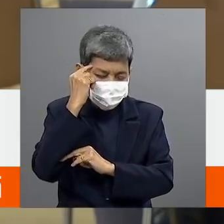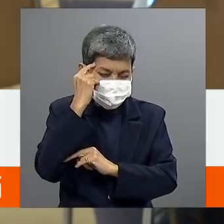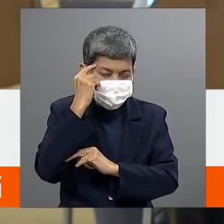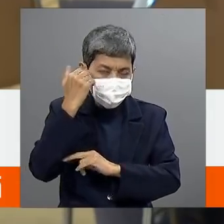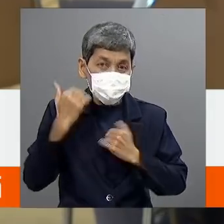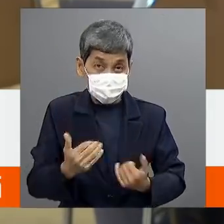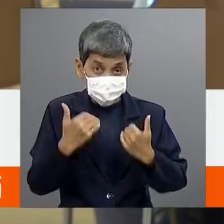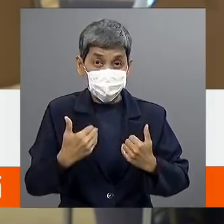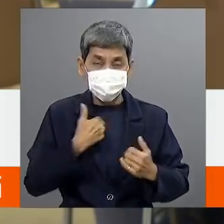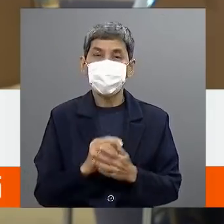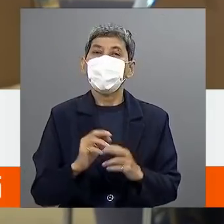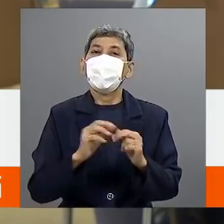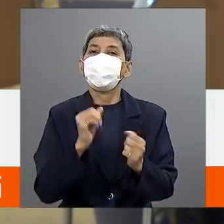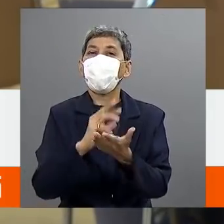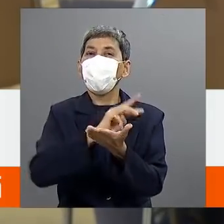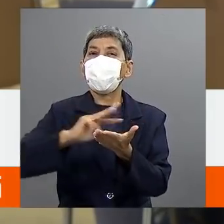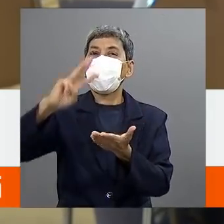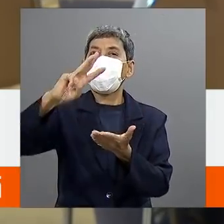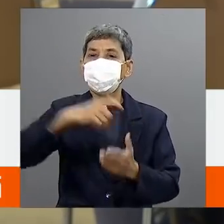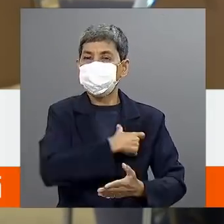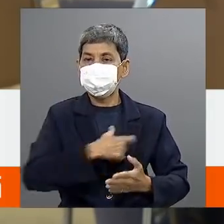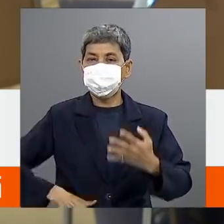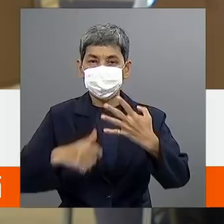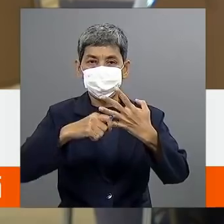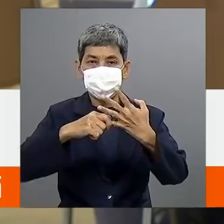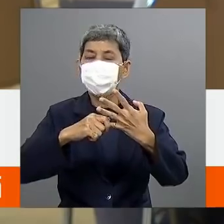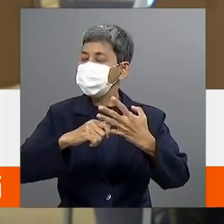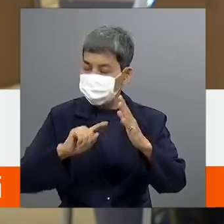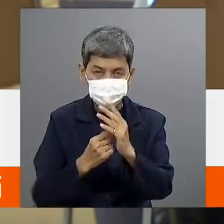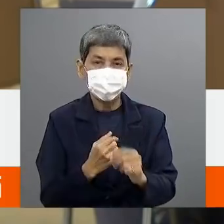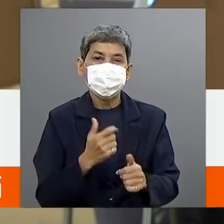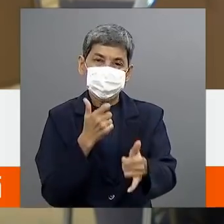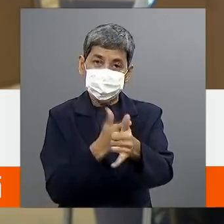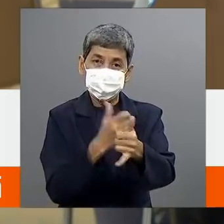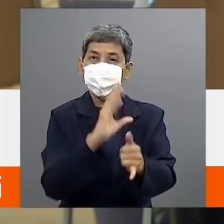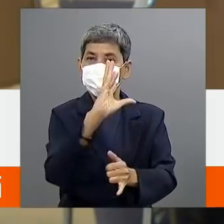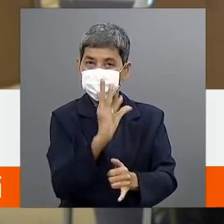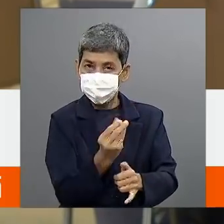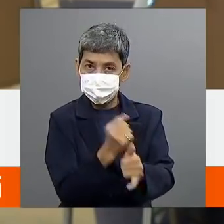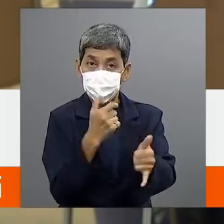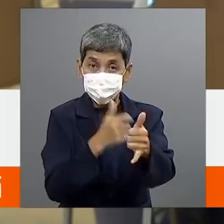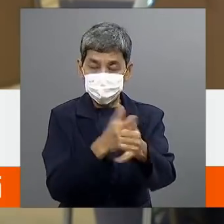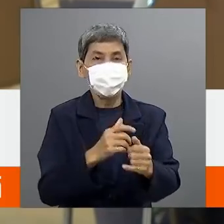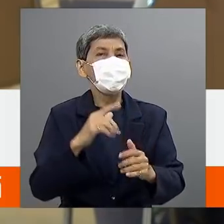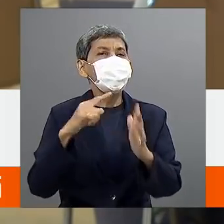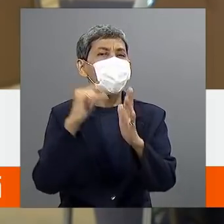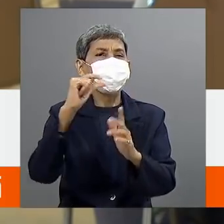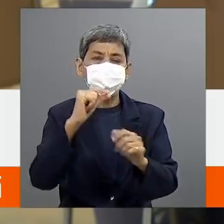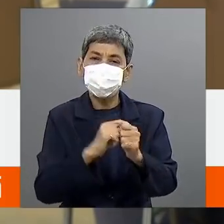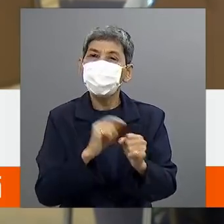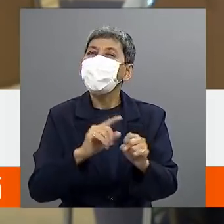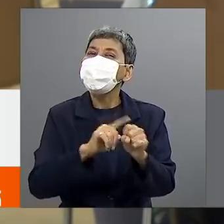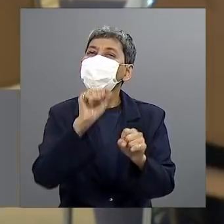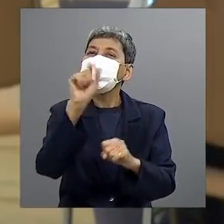างราชวิทยาลัยจุฬาภรณ์นะคะเป็นการเปิดคิกออฟฉีดวัคซีนทางเลือกซิโนฟาร์มซึ่งถือว่าเป็นวัคซีนเชื้อตายให้กับทางบุตรหลาน